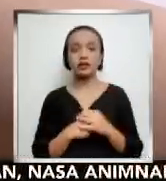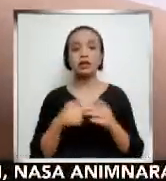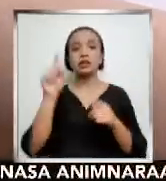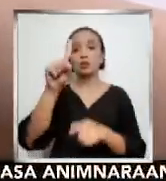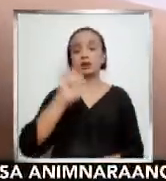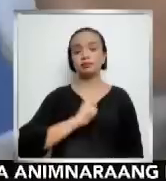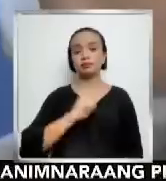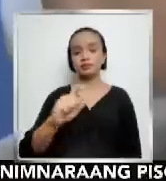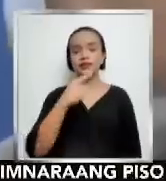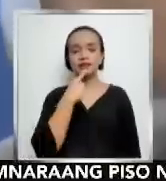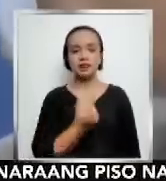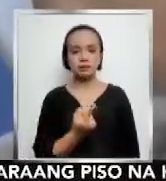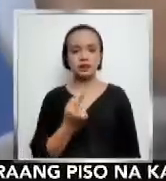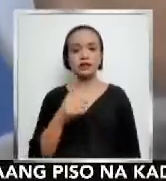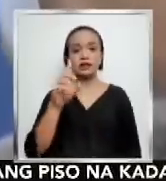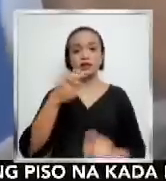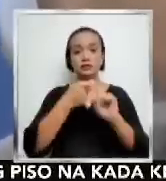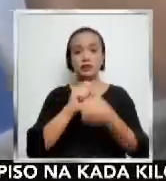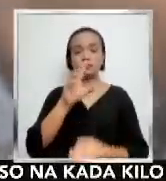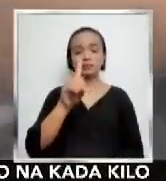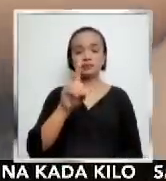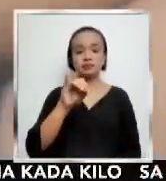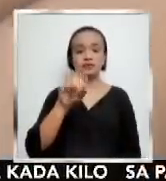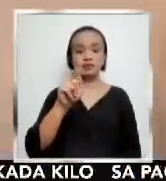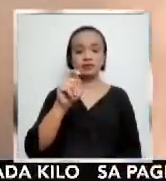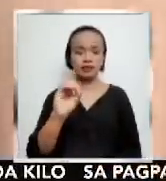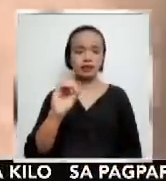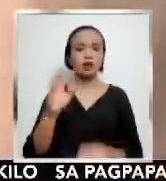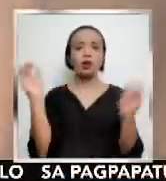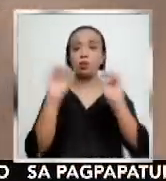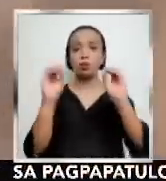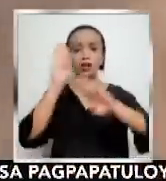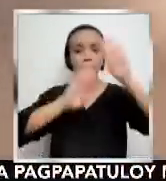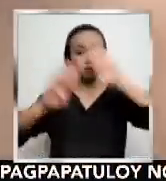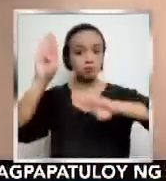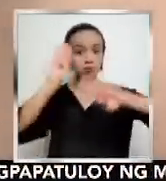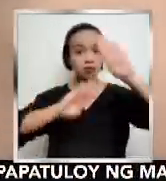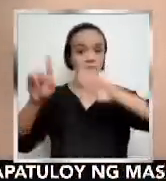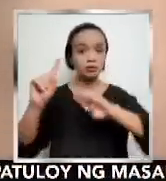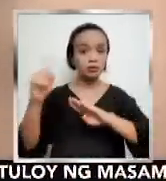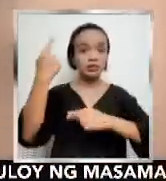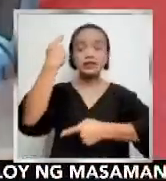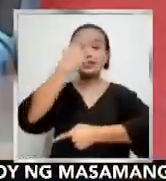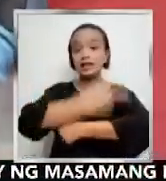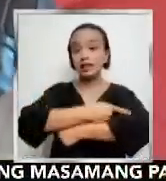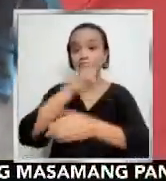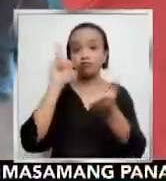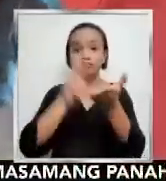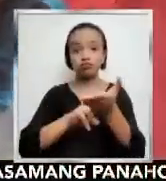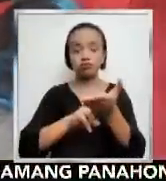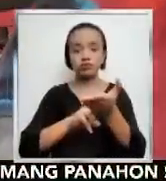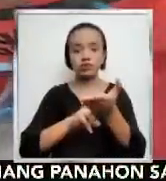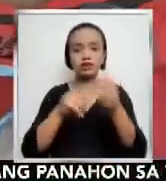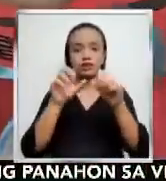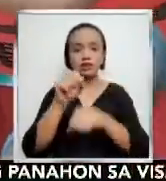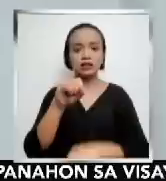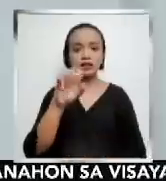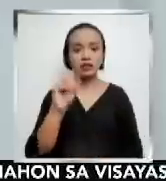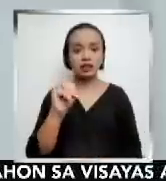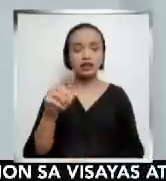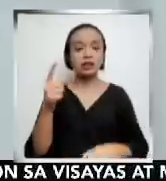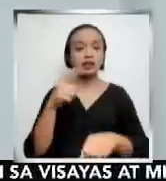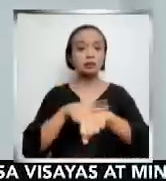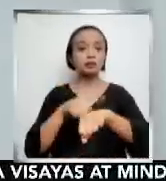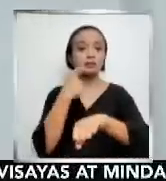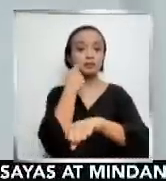Adel Tamano ng Dito Telecommunity, wala anyang naging problema ang unang araw ng SIM registration. As of 3 p.m.,